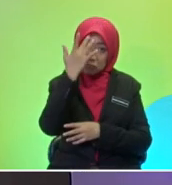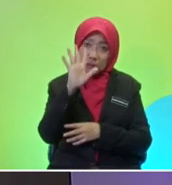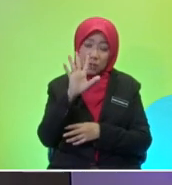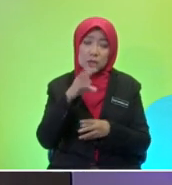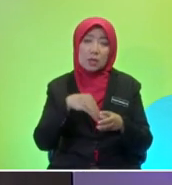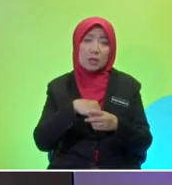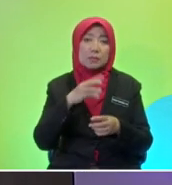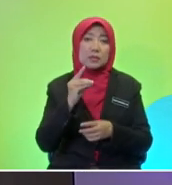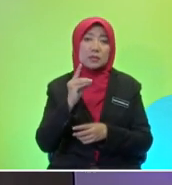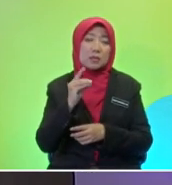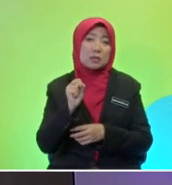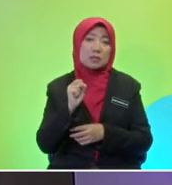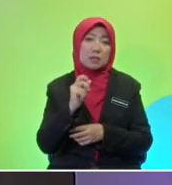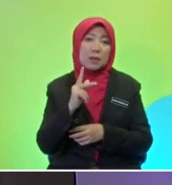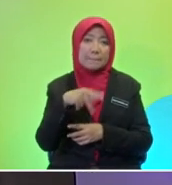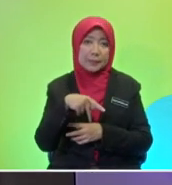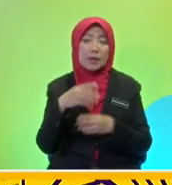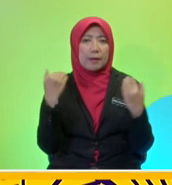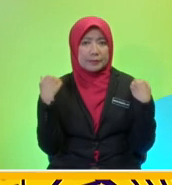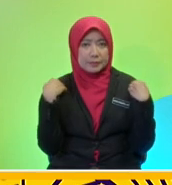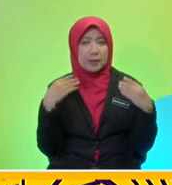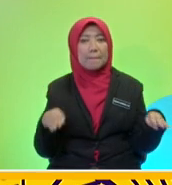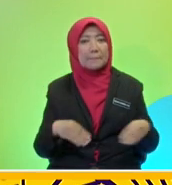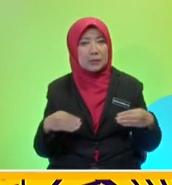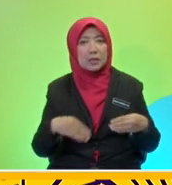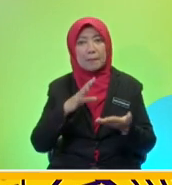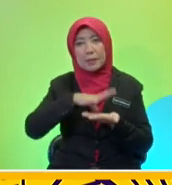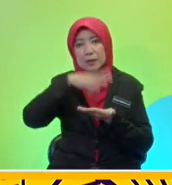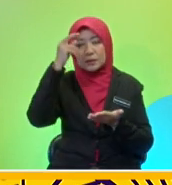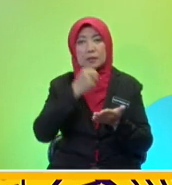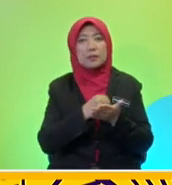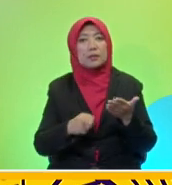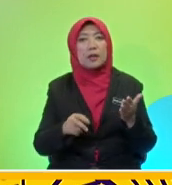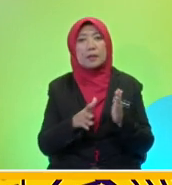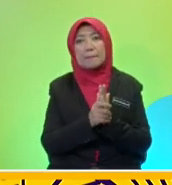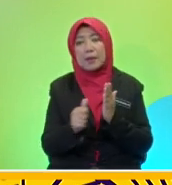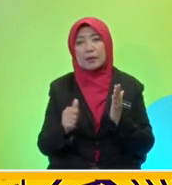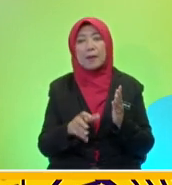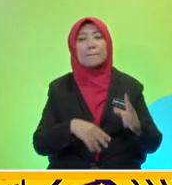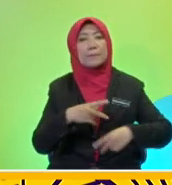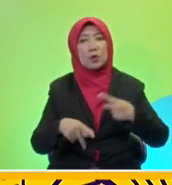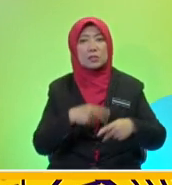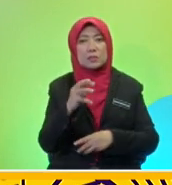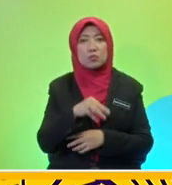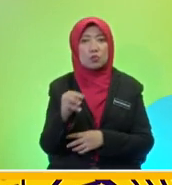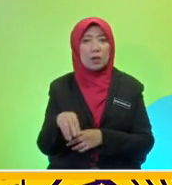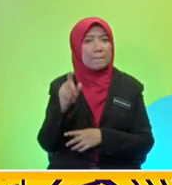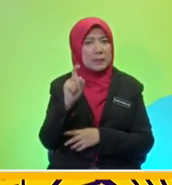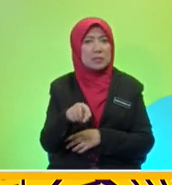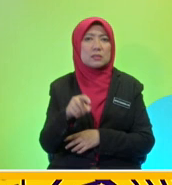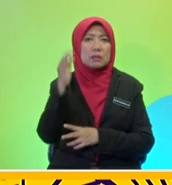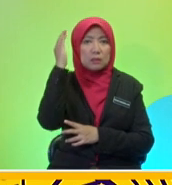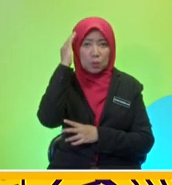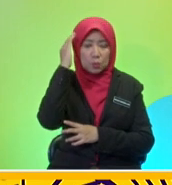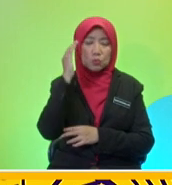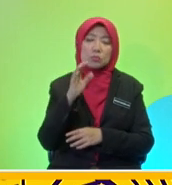jelas ada bidang penjajaran nilai kemahiran proses yang perlu melihat Adam dan juga kuasai supaya